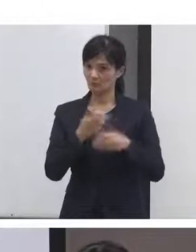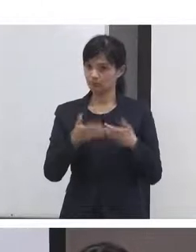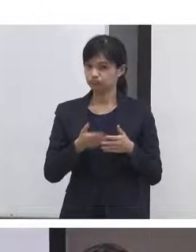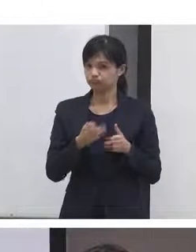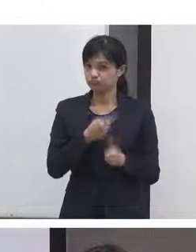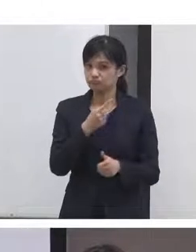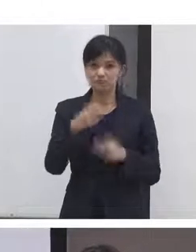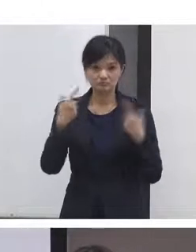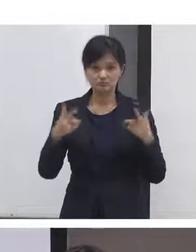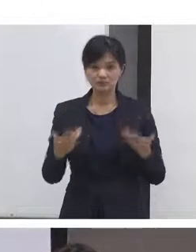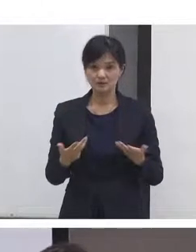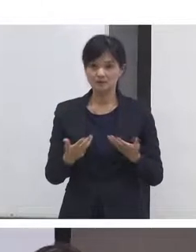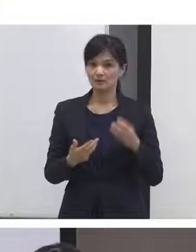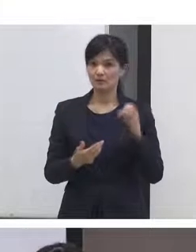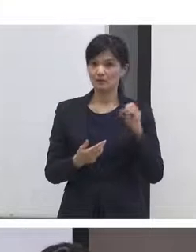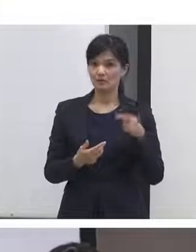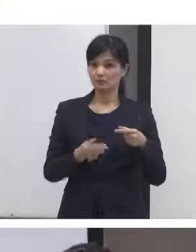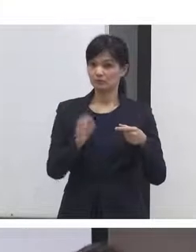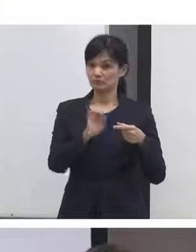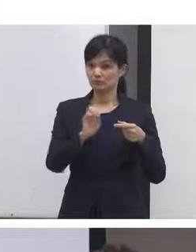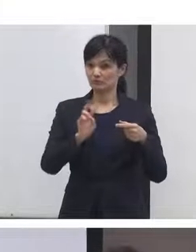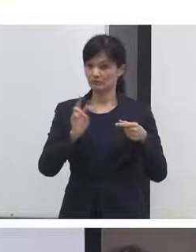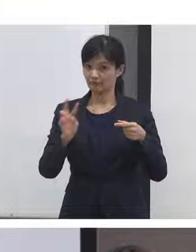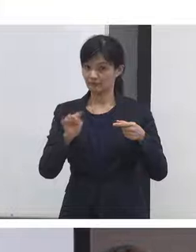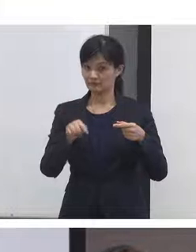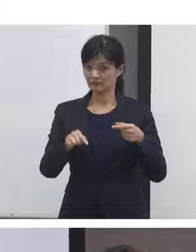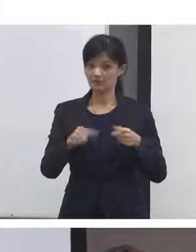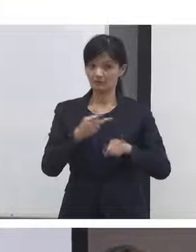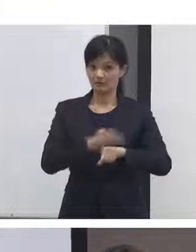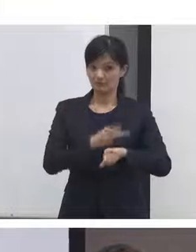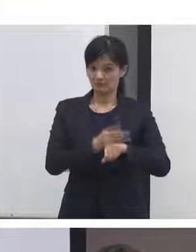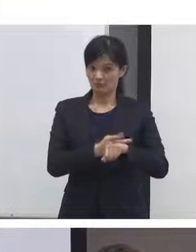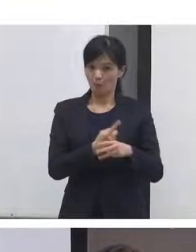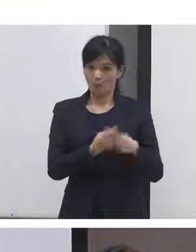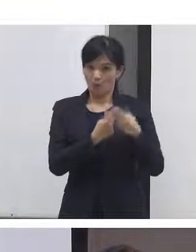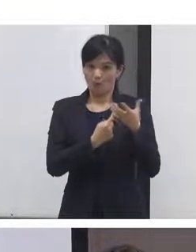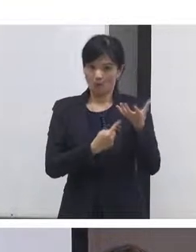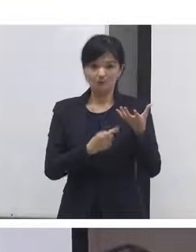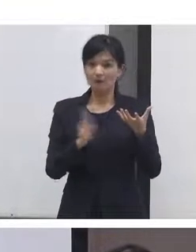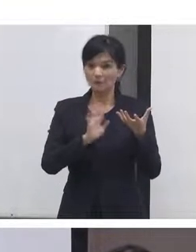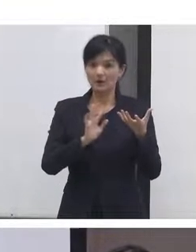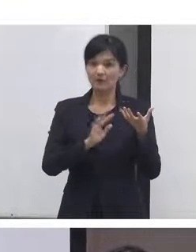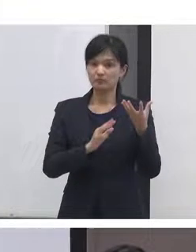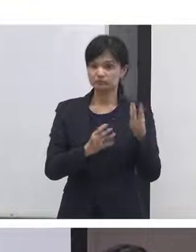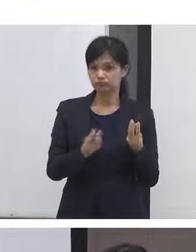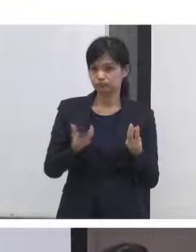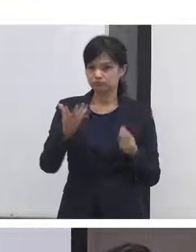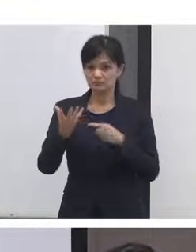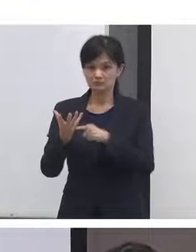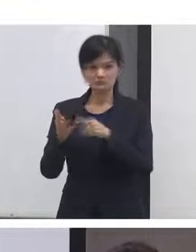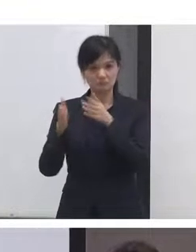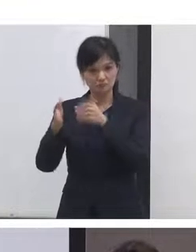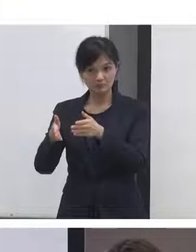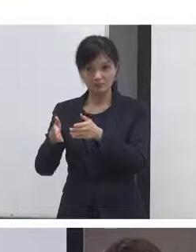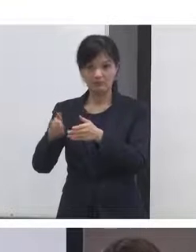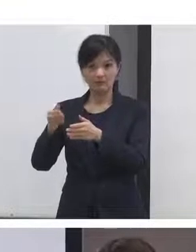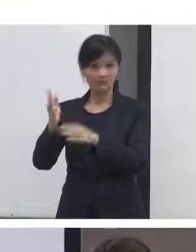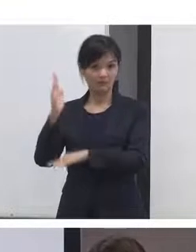G0V 社群逐渐跨出科技，开始接近更多可能现实面临到，例如说制度相关的问